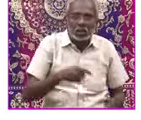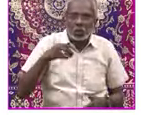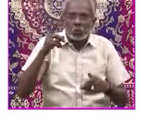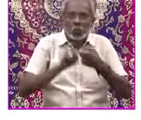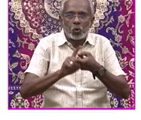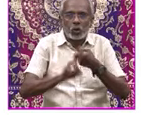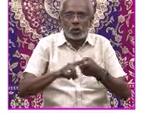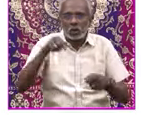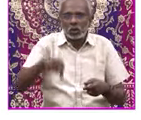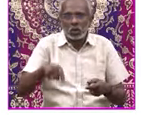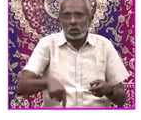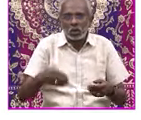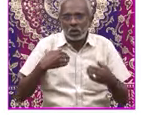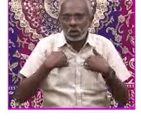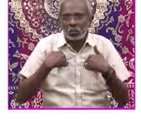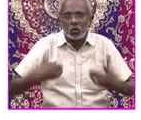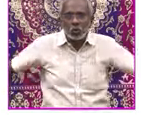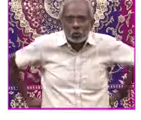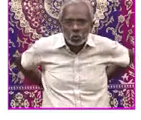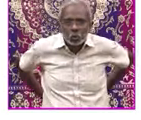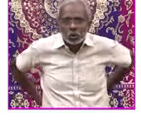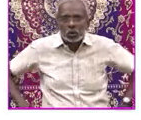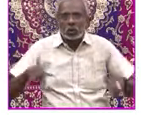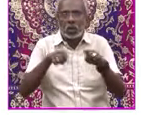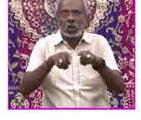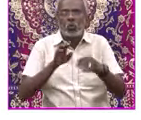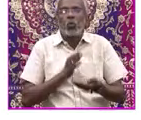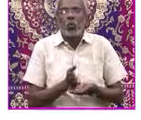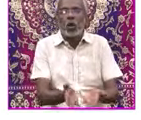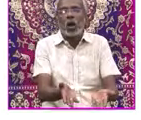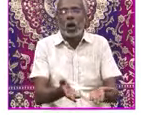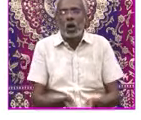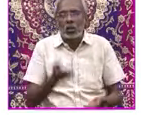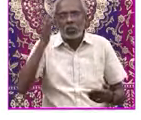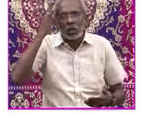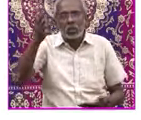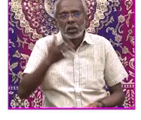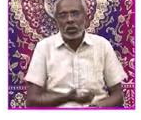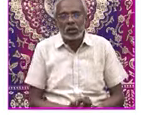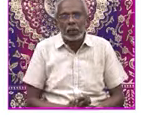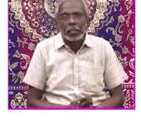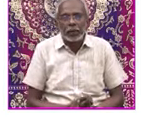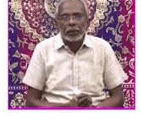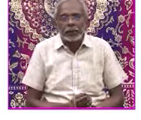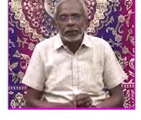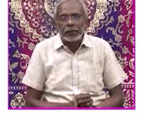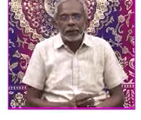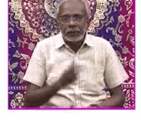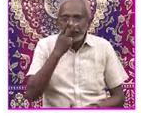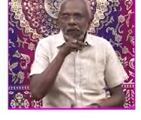போரில் இன்று நம் முதுகு செய்யும் உபகாரம் என்பரே. பொருளை கவனியுங்கள்